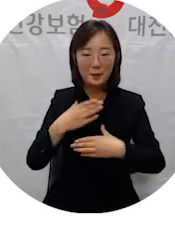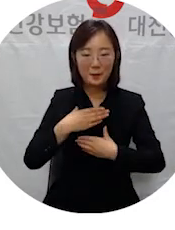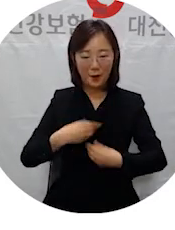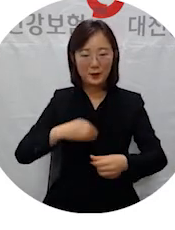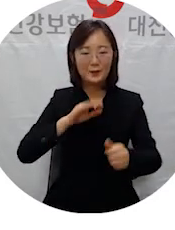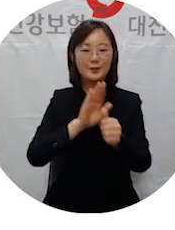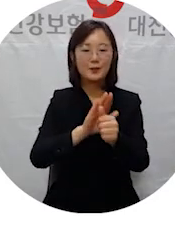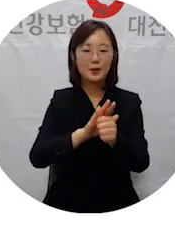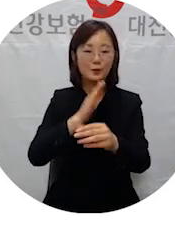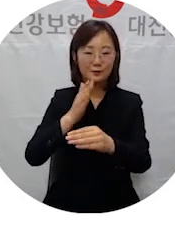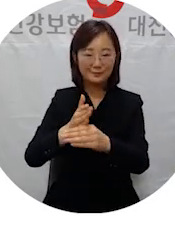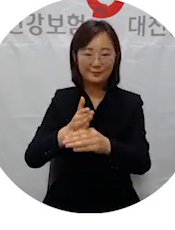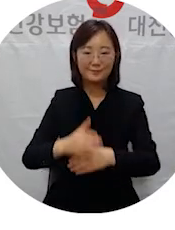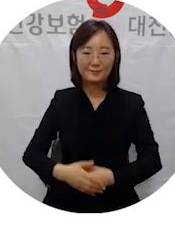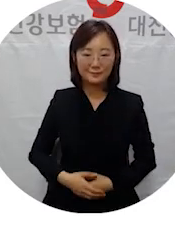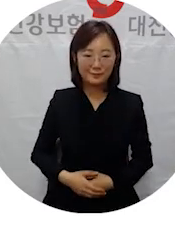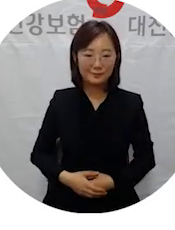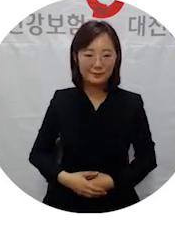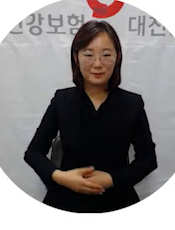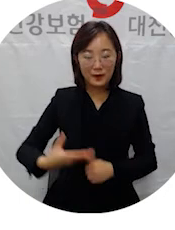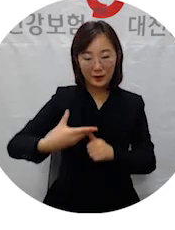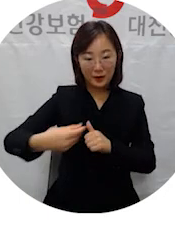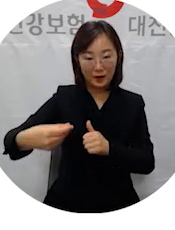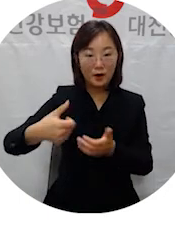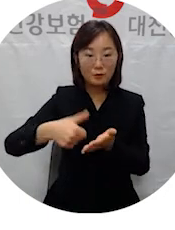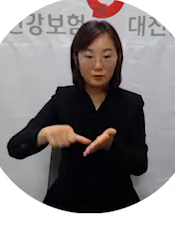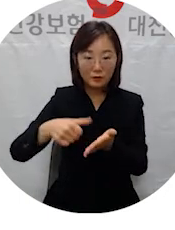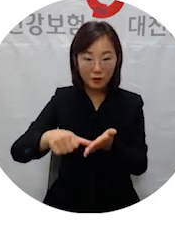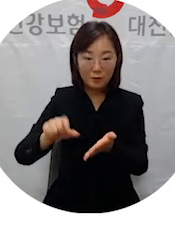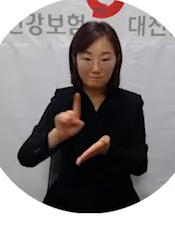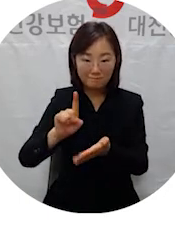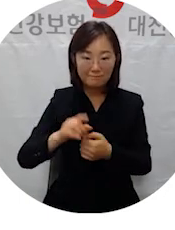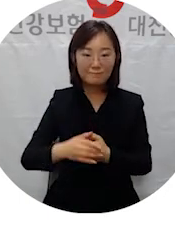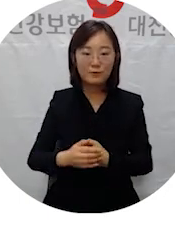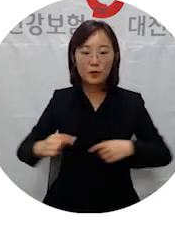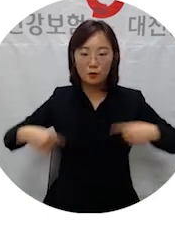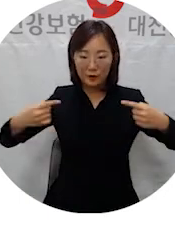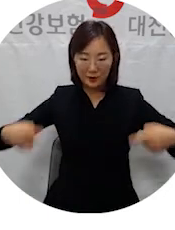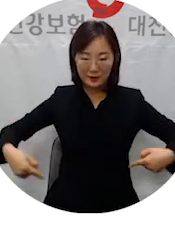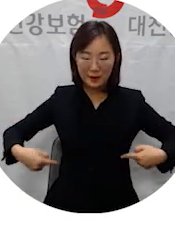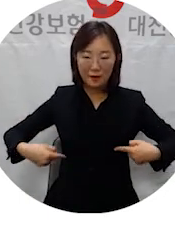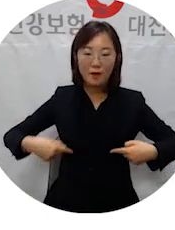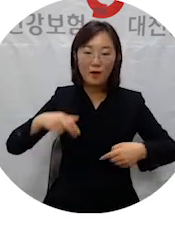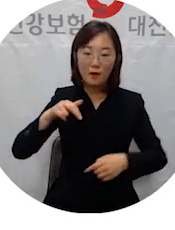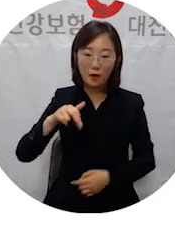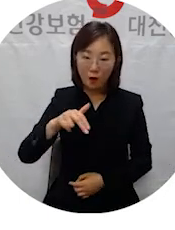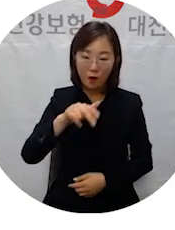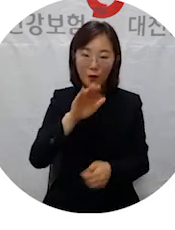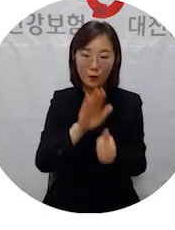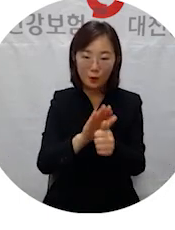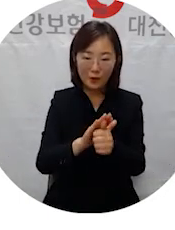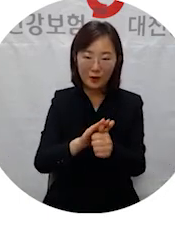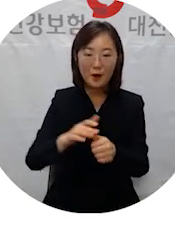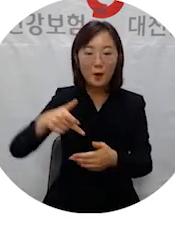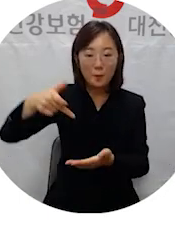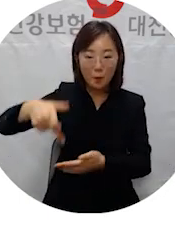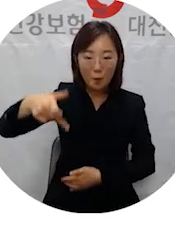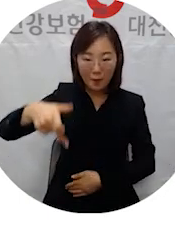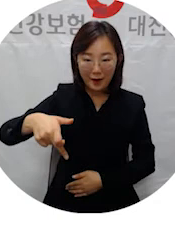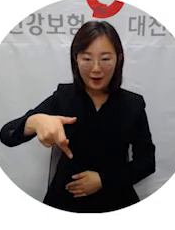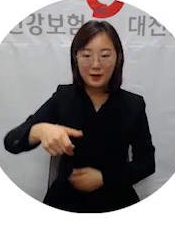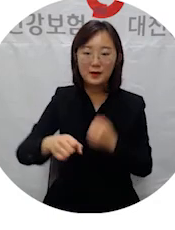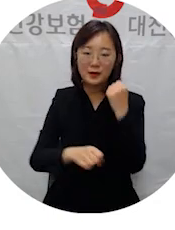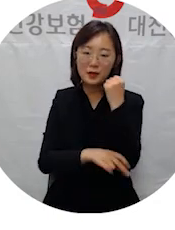및 생활 편의를 제공하고 있습니다. 대여 품목은 휠체어, 보행기,